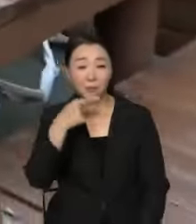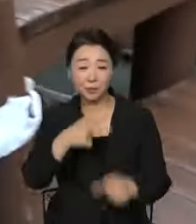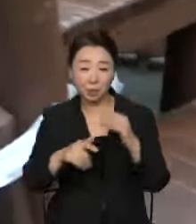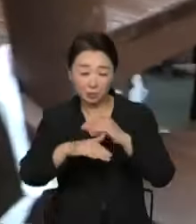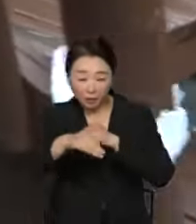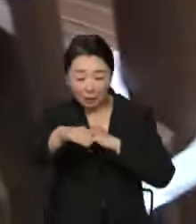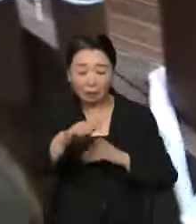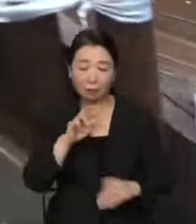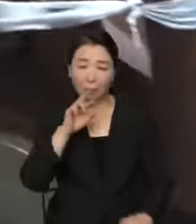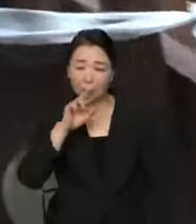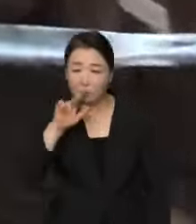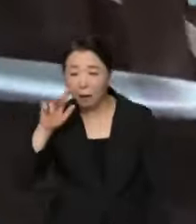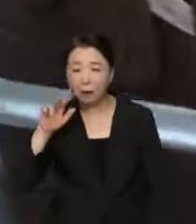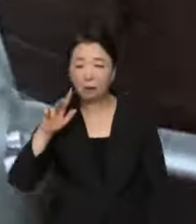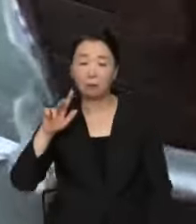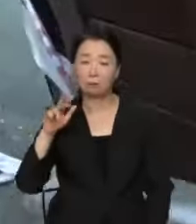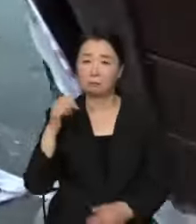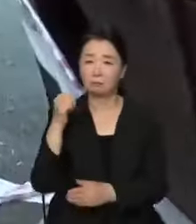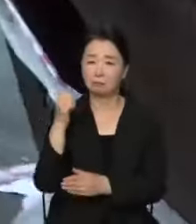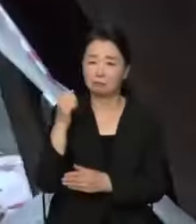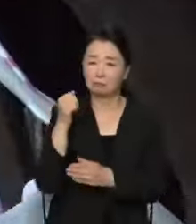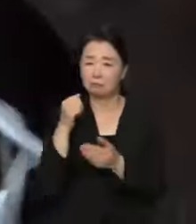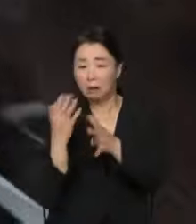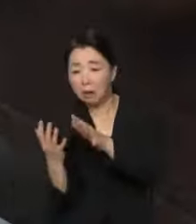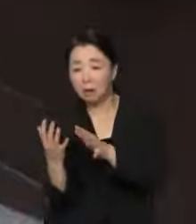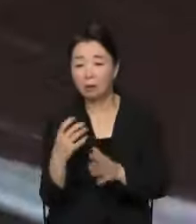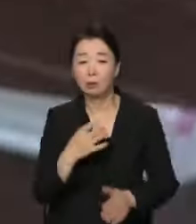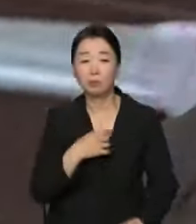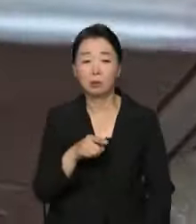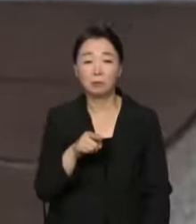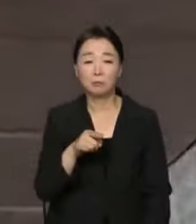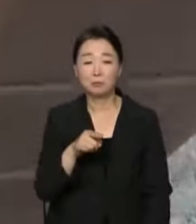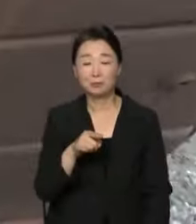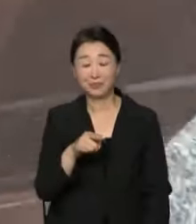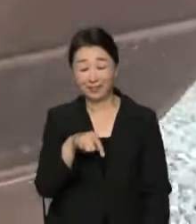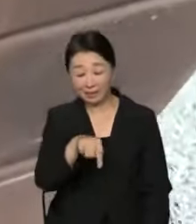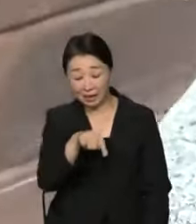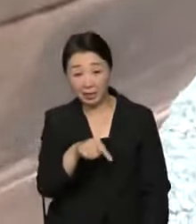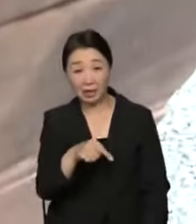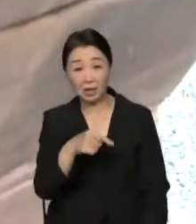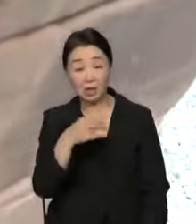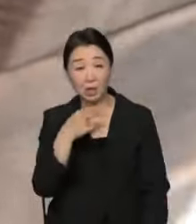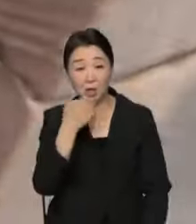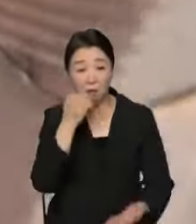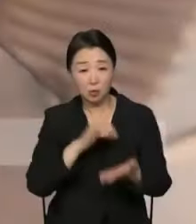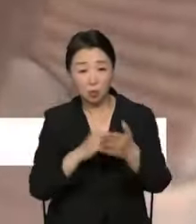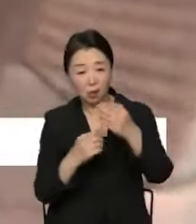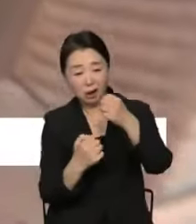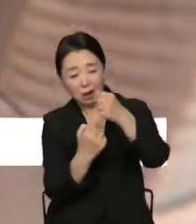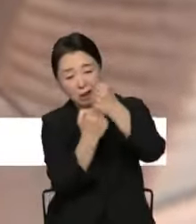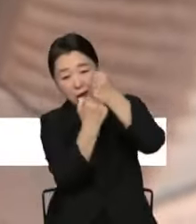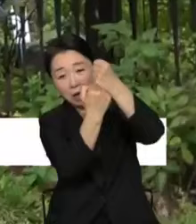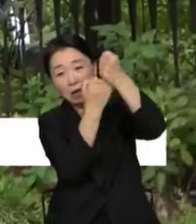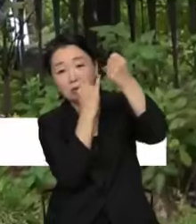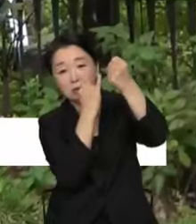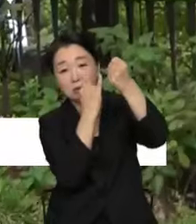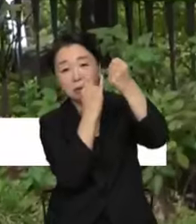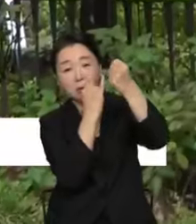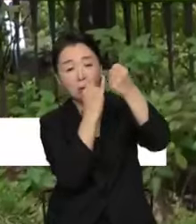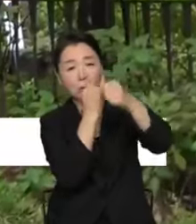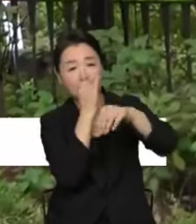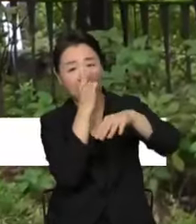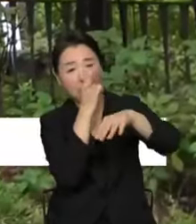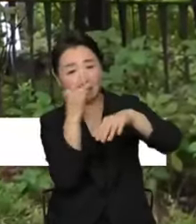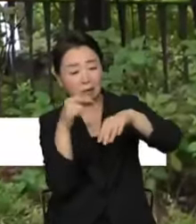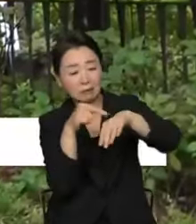이 갈라지고 무너져 내리려 합니다. 그래서 이 아래를 돌로 괴어 놓았습니다. 이 가시가 거의 막 깊게 들어가기도